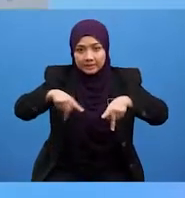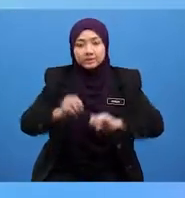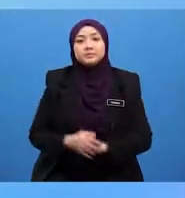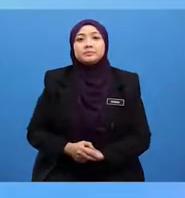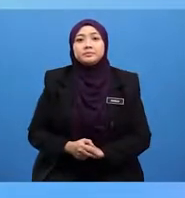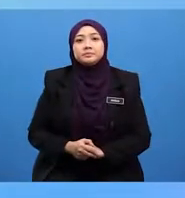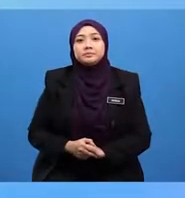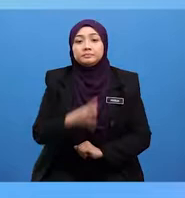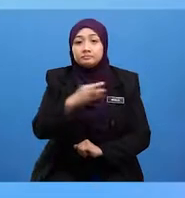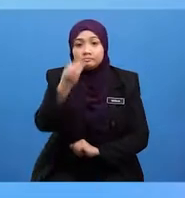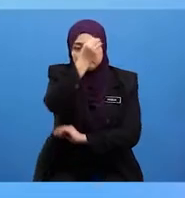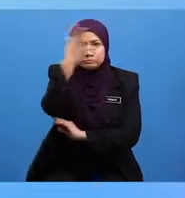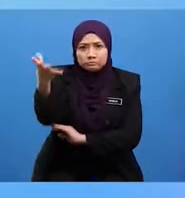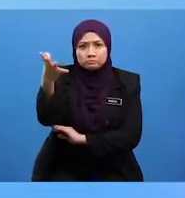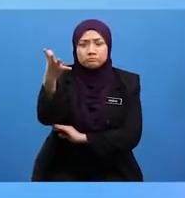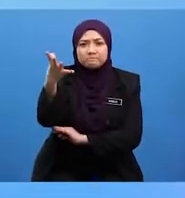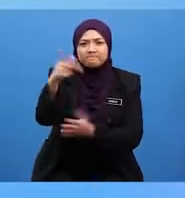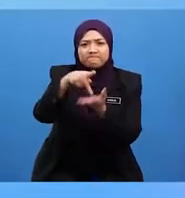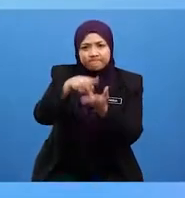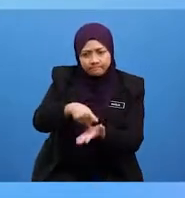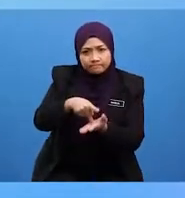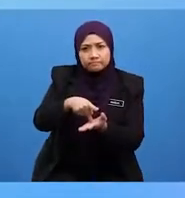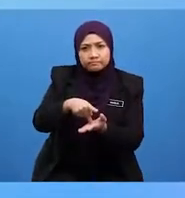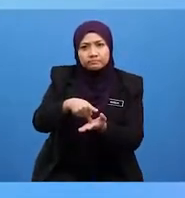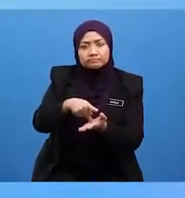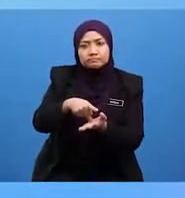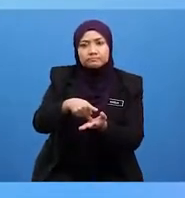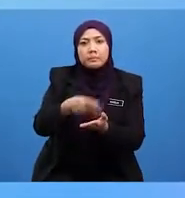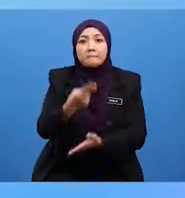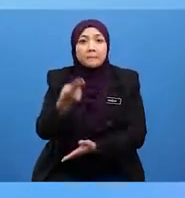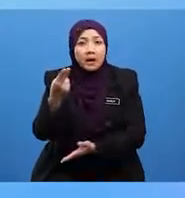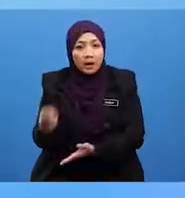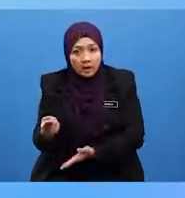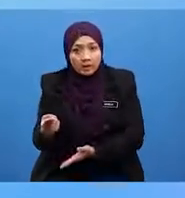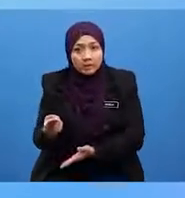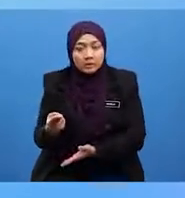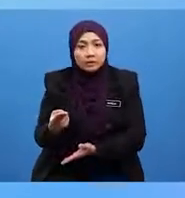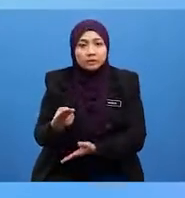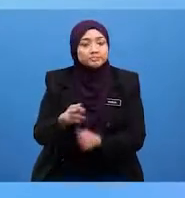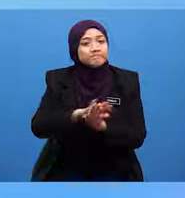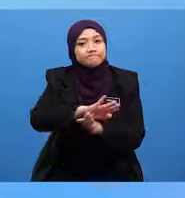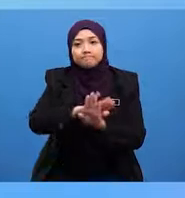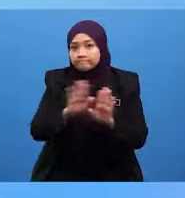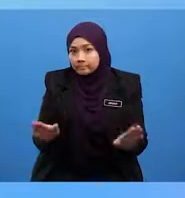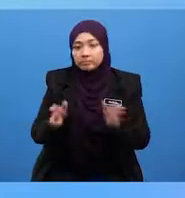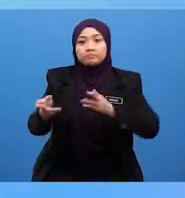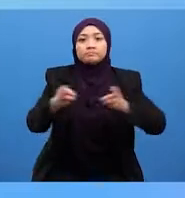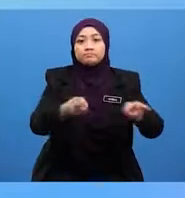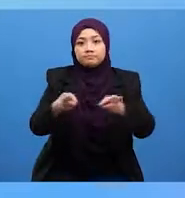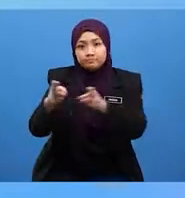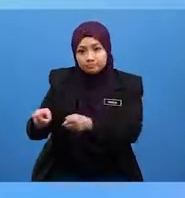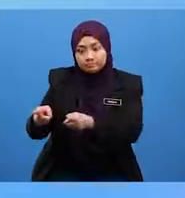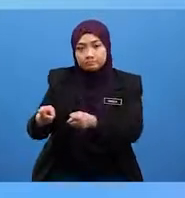serta menerangkan kesan pelupusan bahan plastik yang tidak terancang terhadap